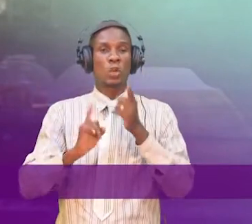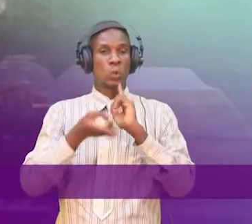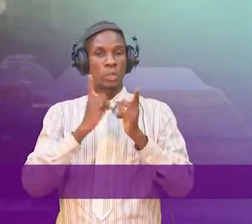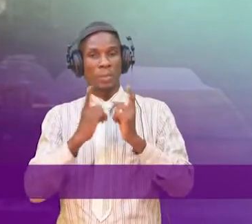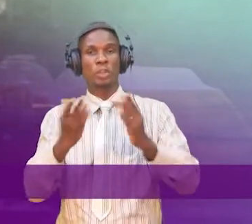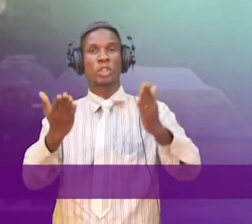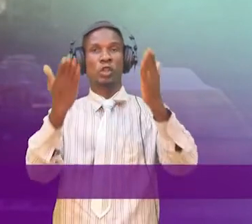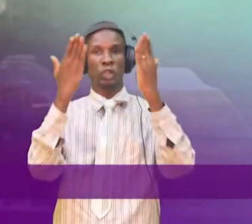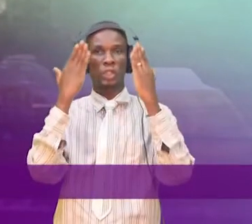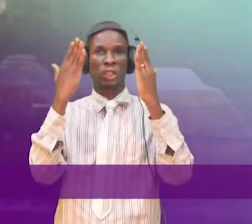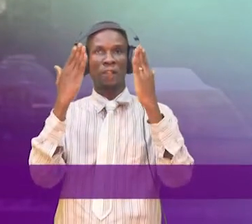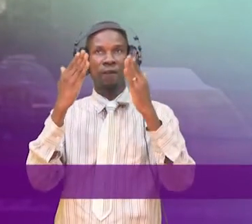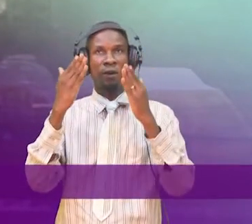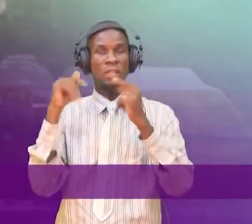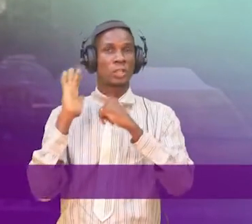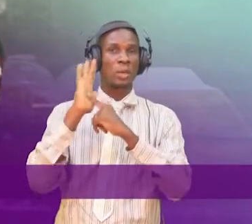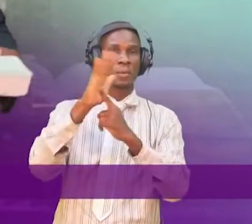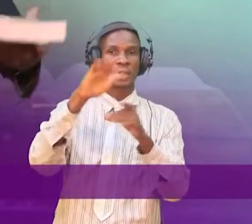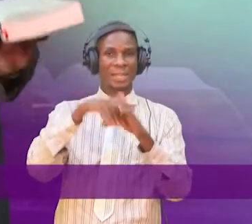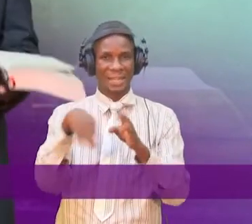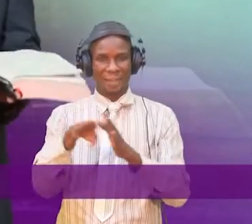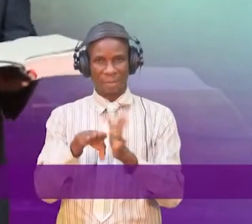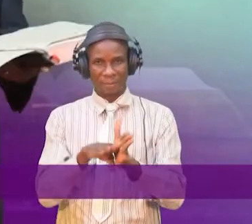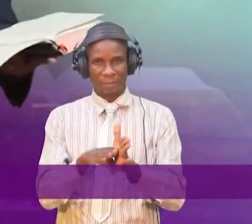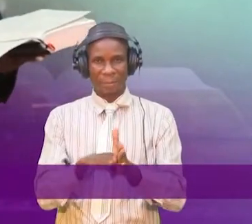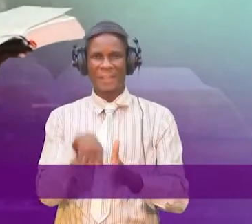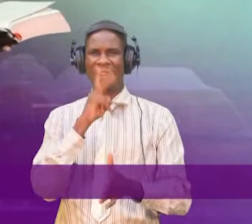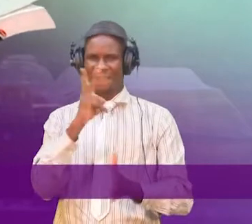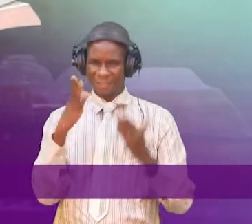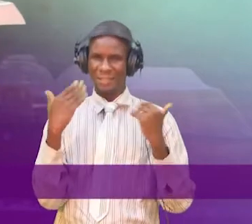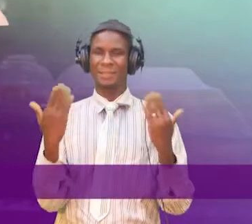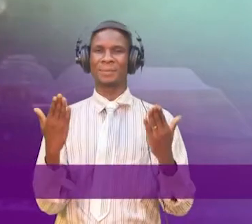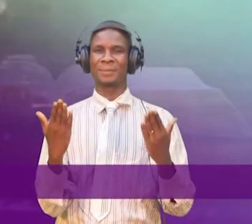Tuzali kolobela Nzambe oyo azipola mina kati ya Biblia. Nzambe ya